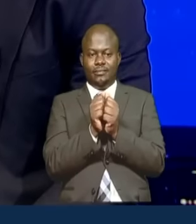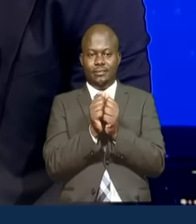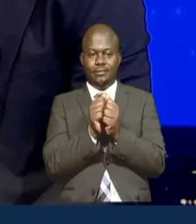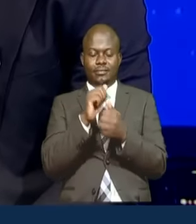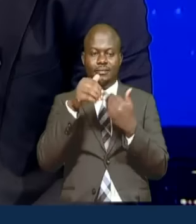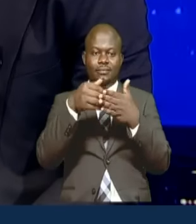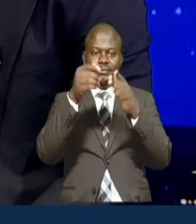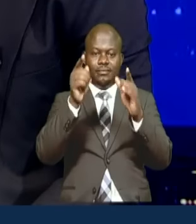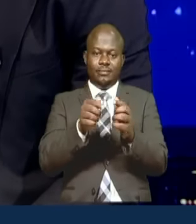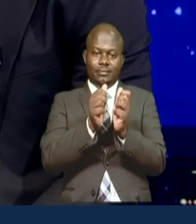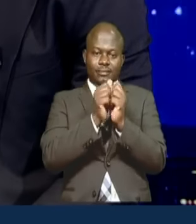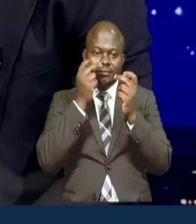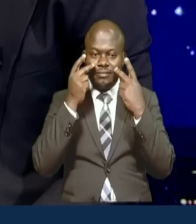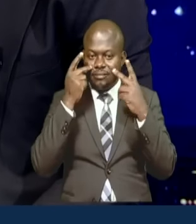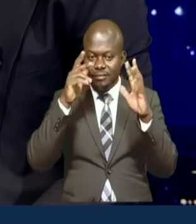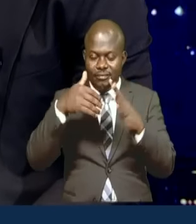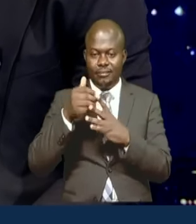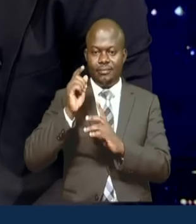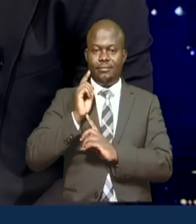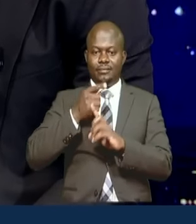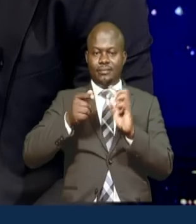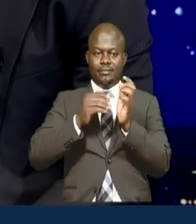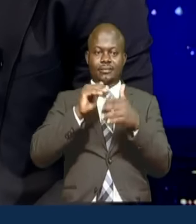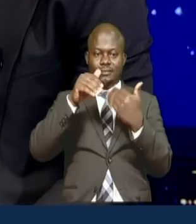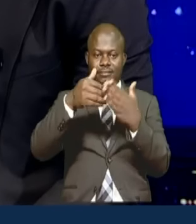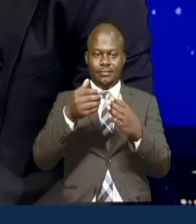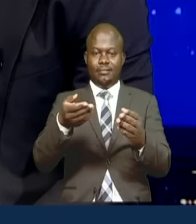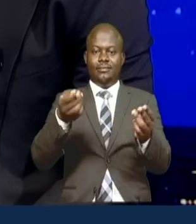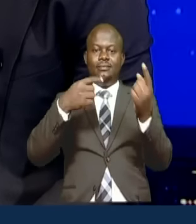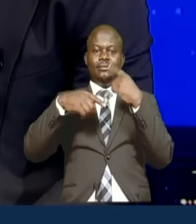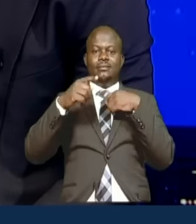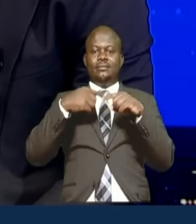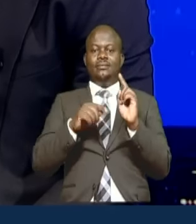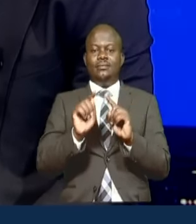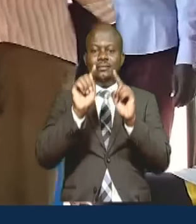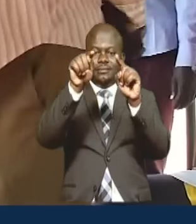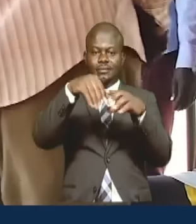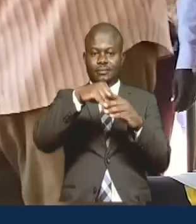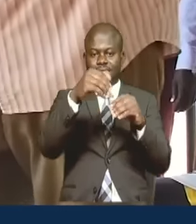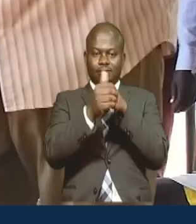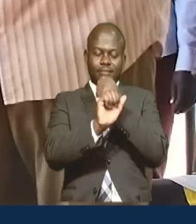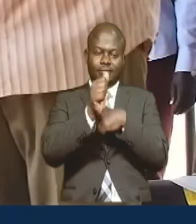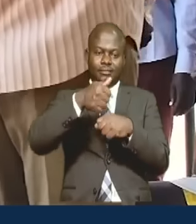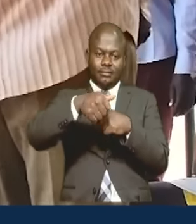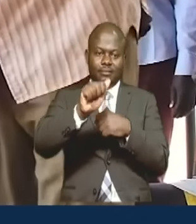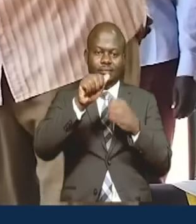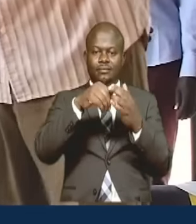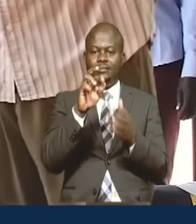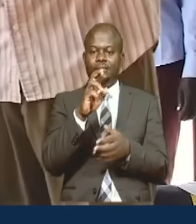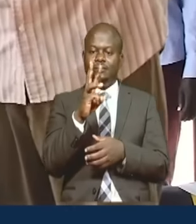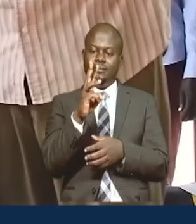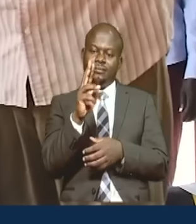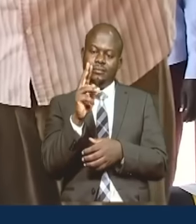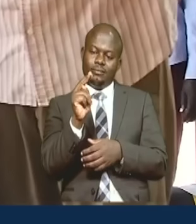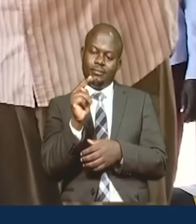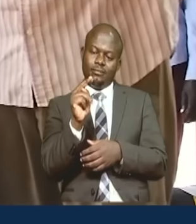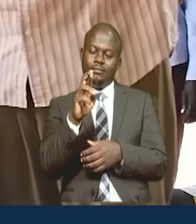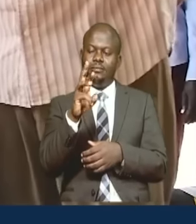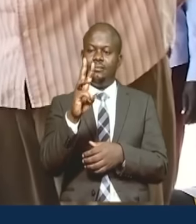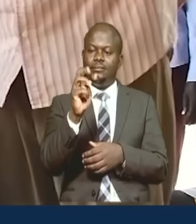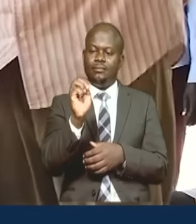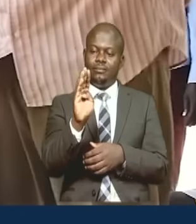no kujyana nabo tujya kureba ko bajya gucunga umutekano tuviyeyo tujya mu bindi bikorwa byabo ni Rwamba 3 bari kuvura